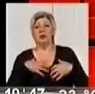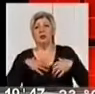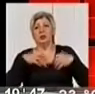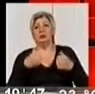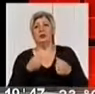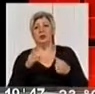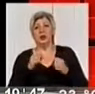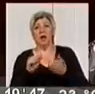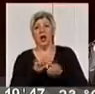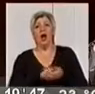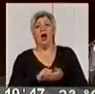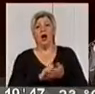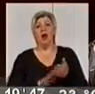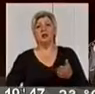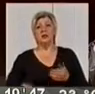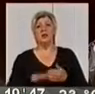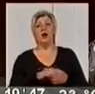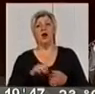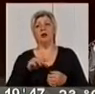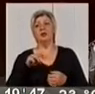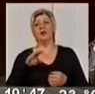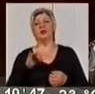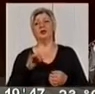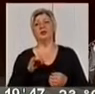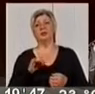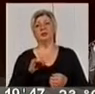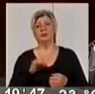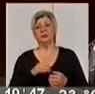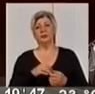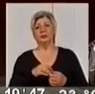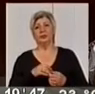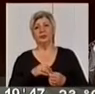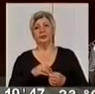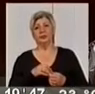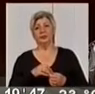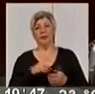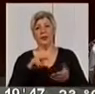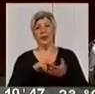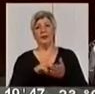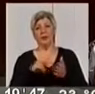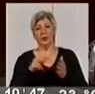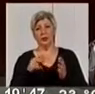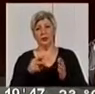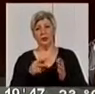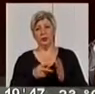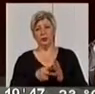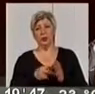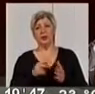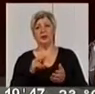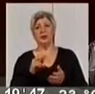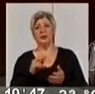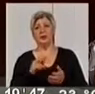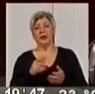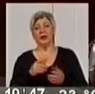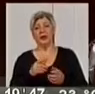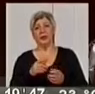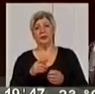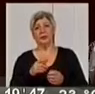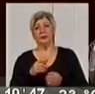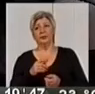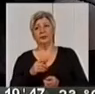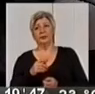От, як, по-перше, скільки у нас пришкільних таборів? Планується, мої колеги з департаменту освіти дали нам таку інформацію, Це